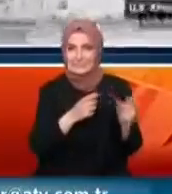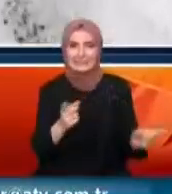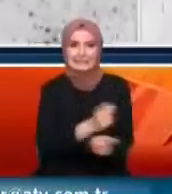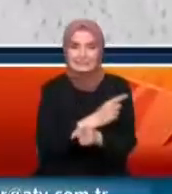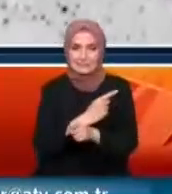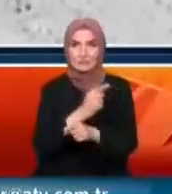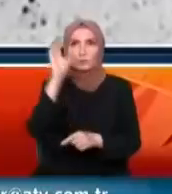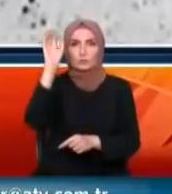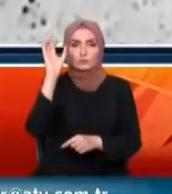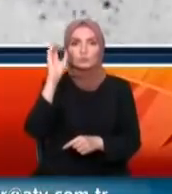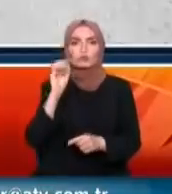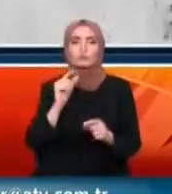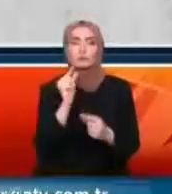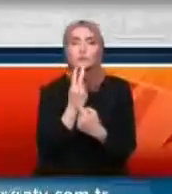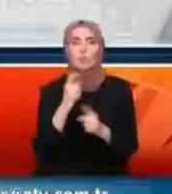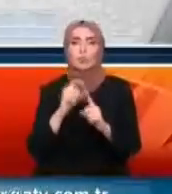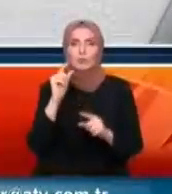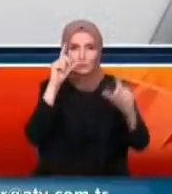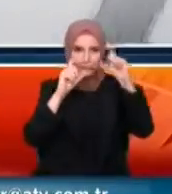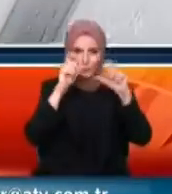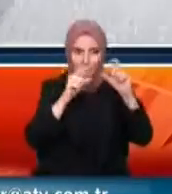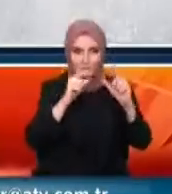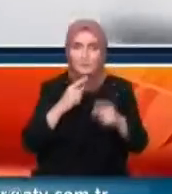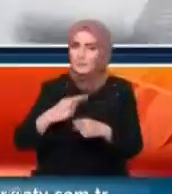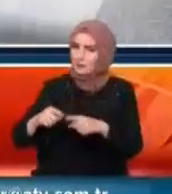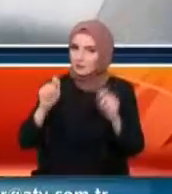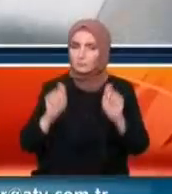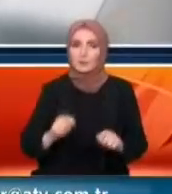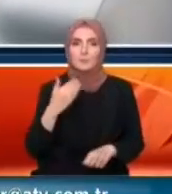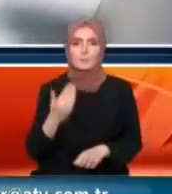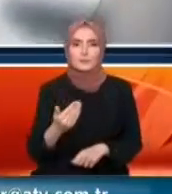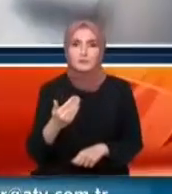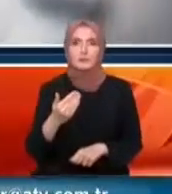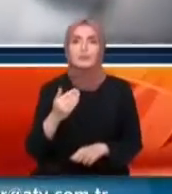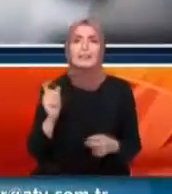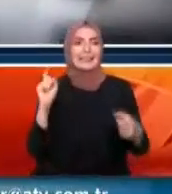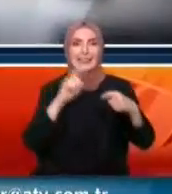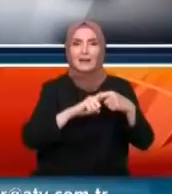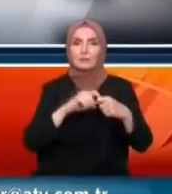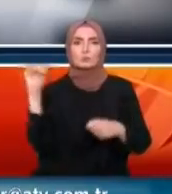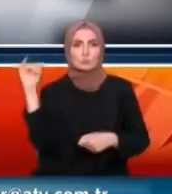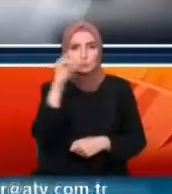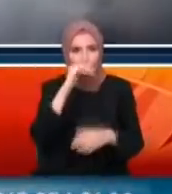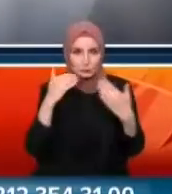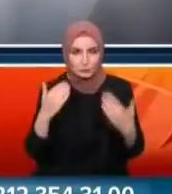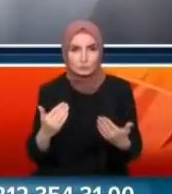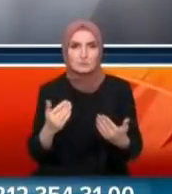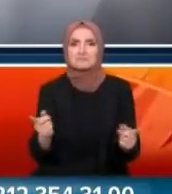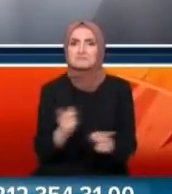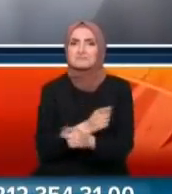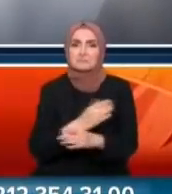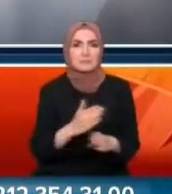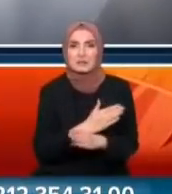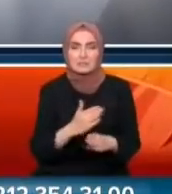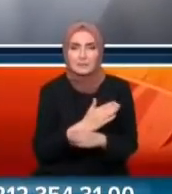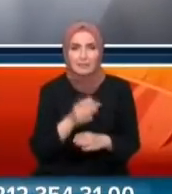Fotoğraflarda Rusya'ya ait nakliye uçakları, Su-24 tipi savaş uçakları ve Pantsir hava savunma sistemleri net bir şekilde